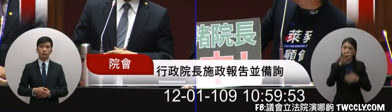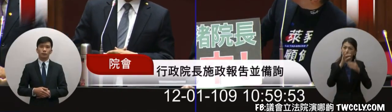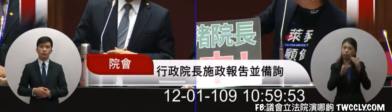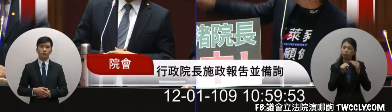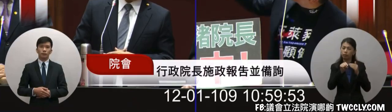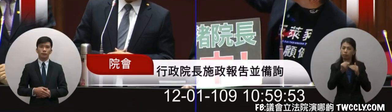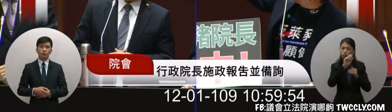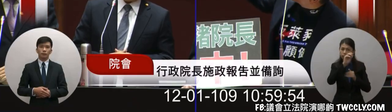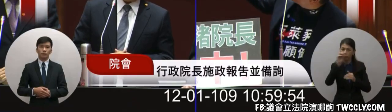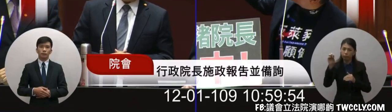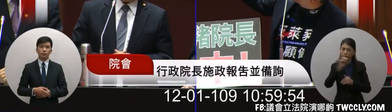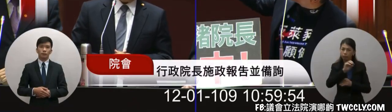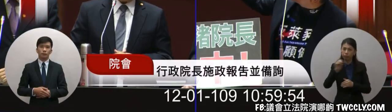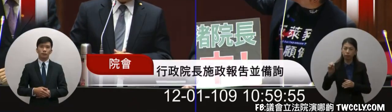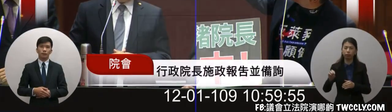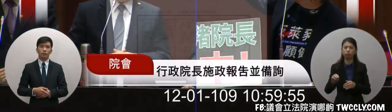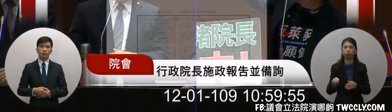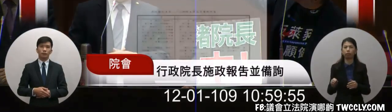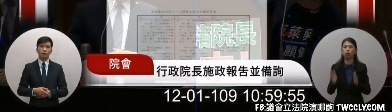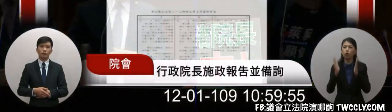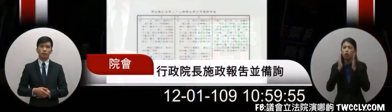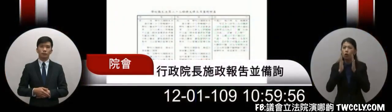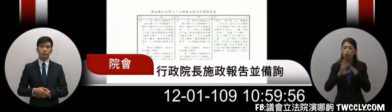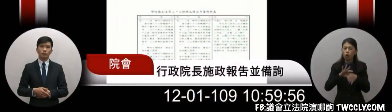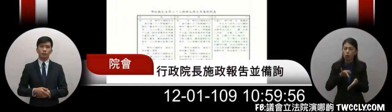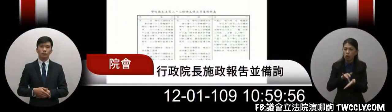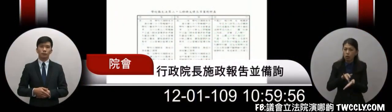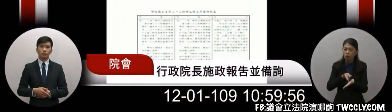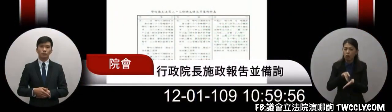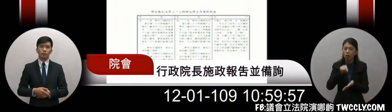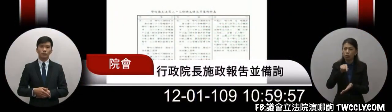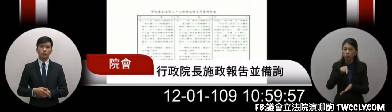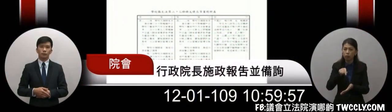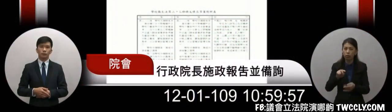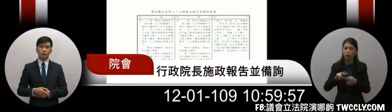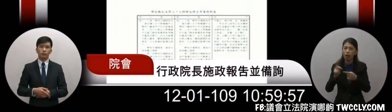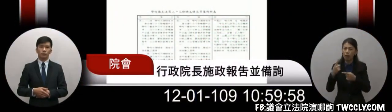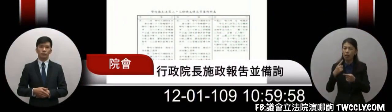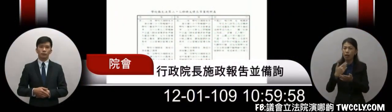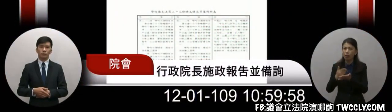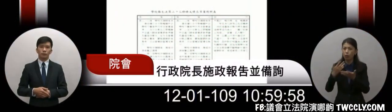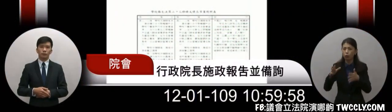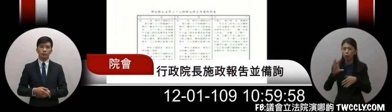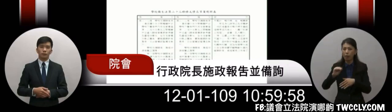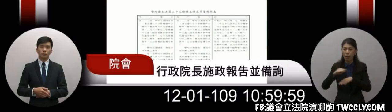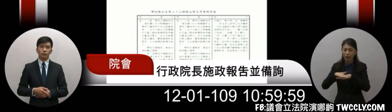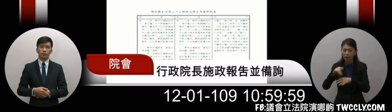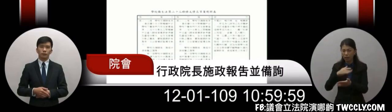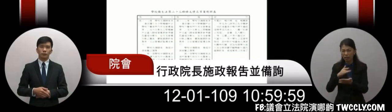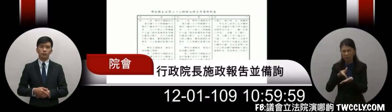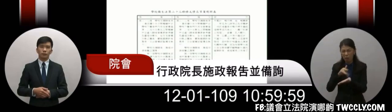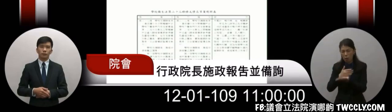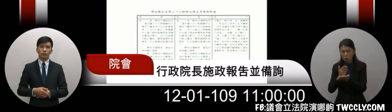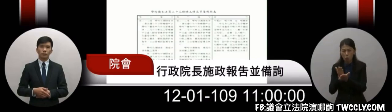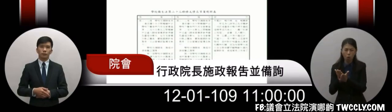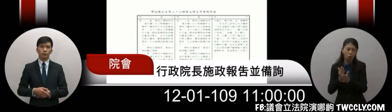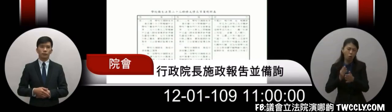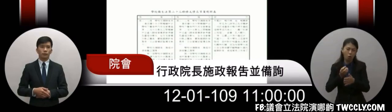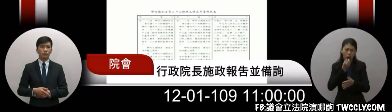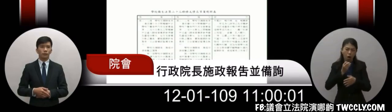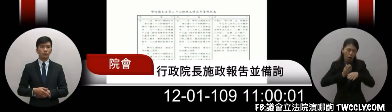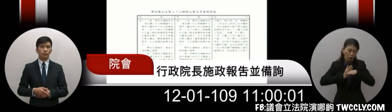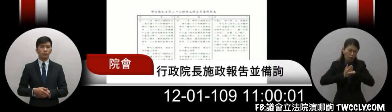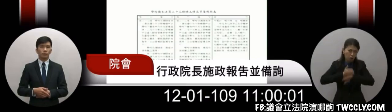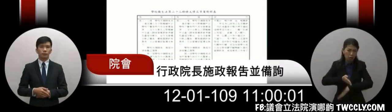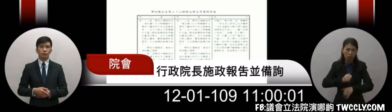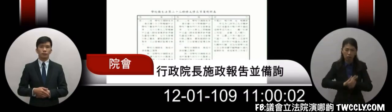啊，有鉴于瘦肉精跟瘦体素、莱克多巴胺乙型瘦体素 如果说过量的话，可能会导致